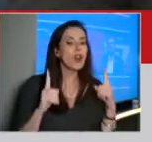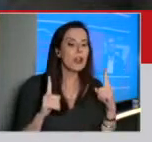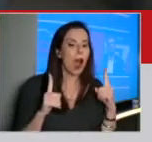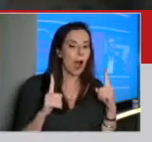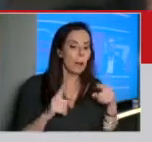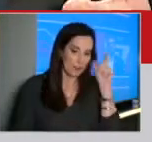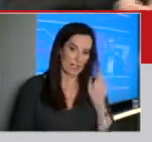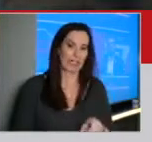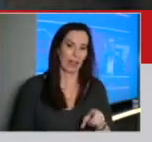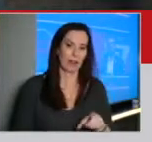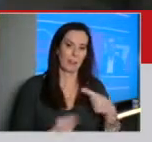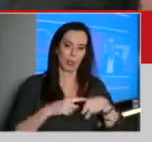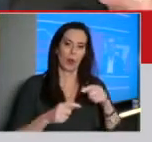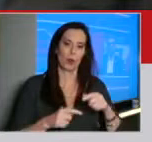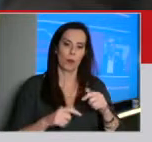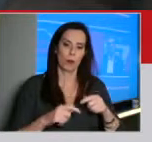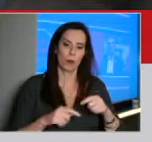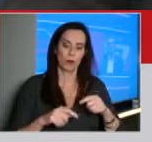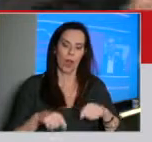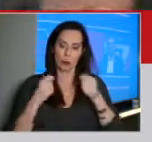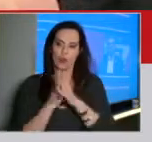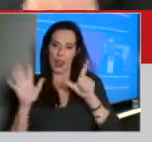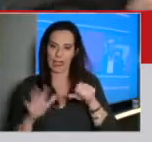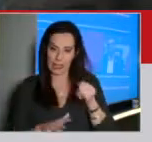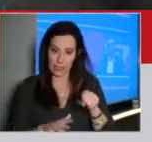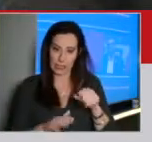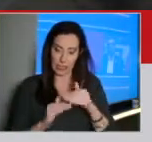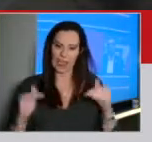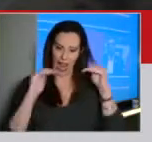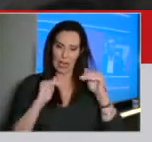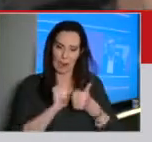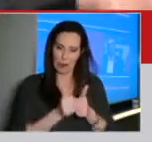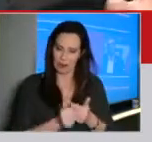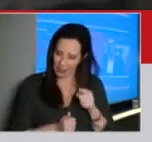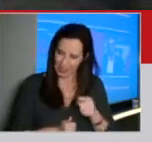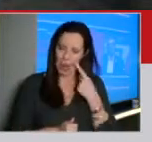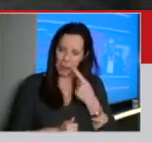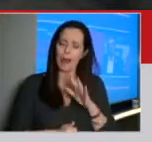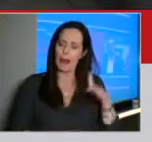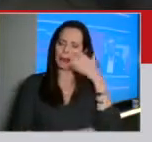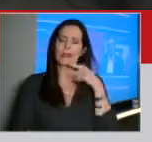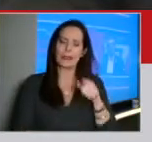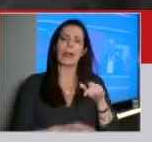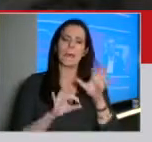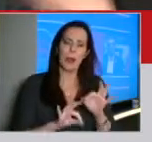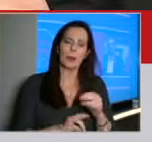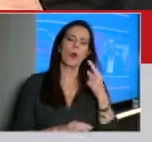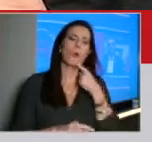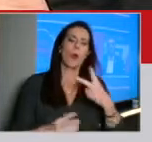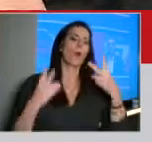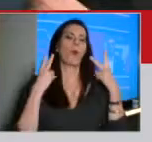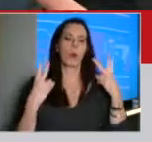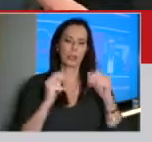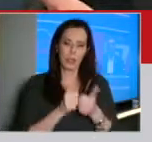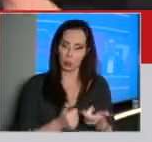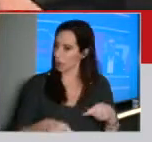יותר באזרח, בתחום התרבות, רק 17 שקלים. זה יעלה מעט בתחום הספורט. זה מראה עד כמה מדינת ישראל באמת מחשיבה את